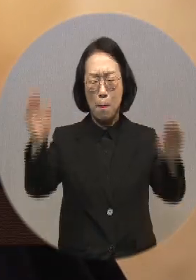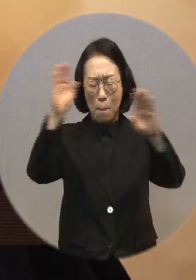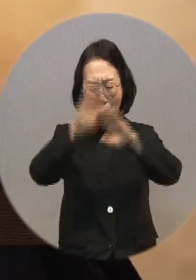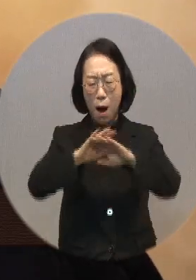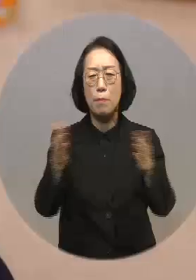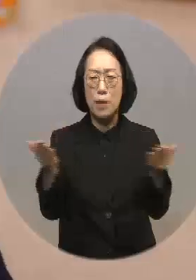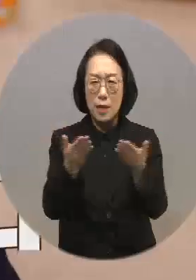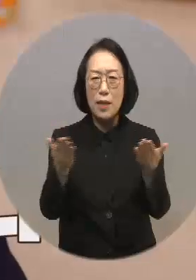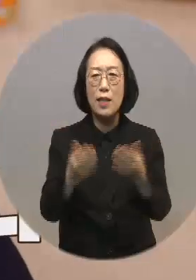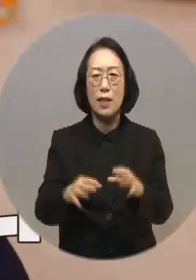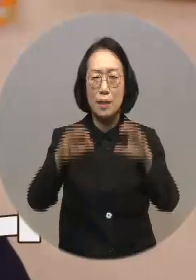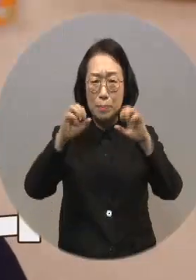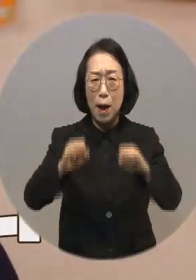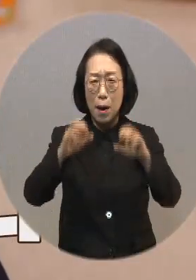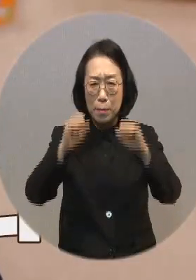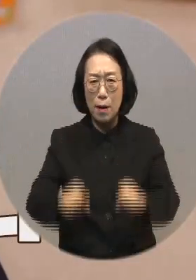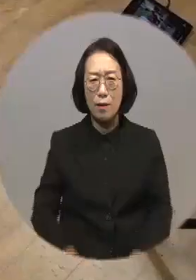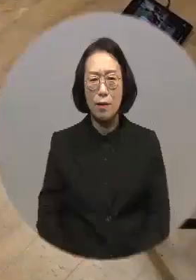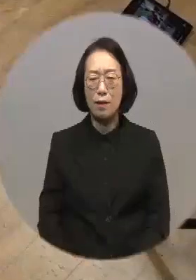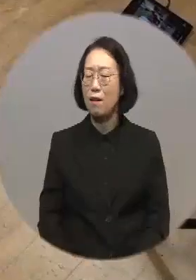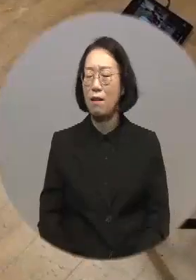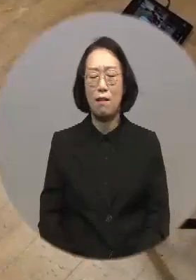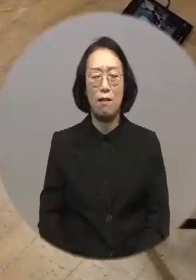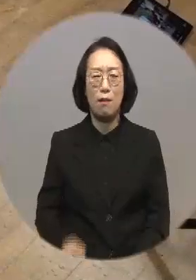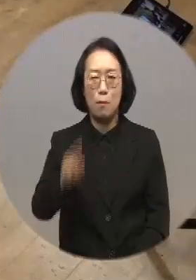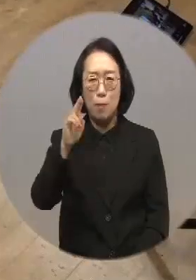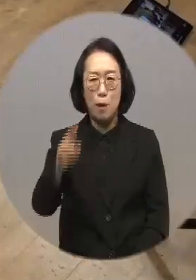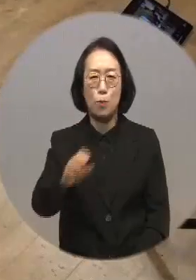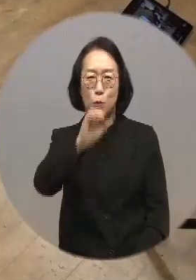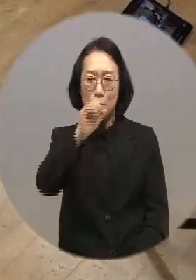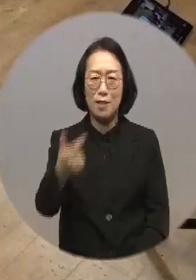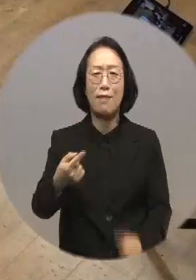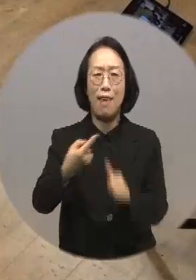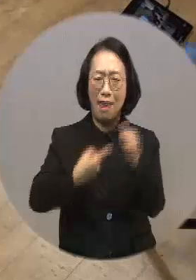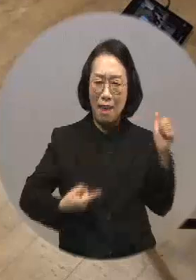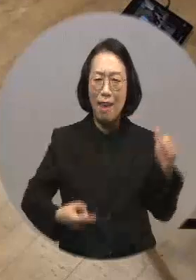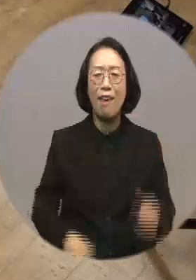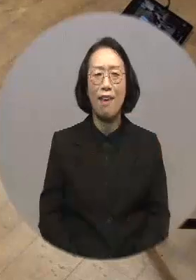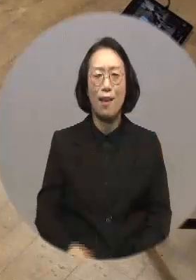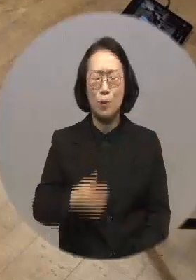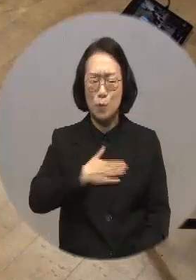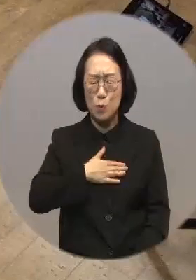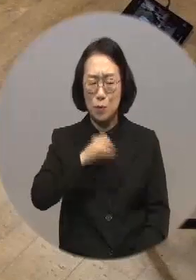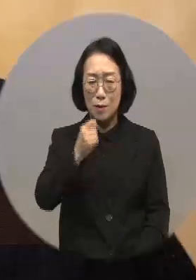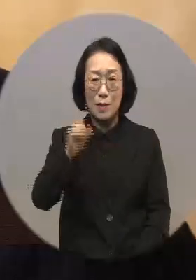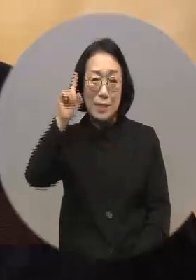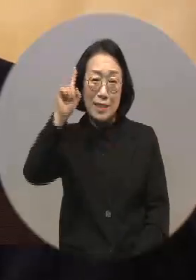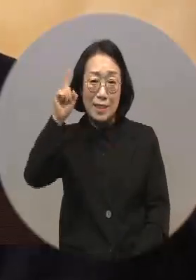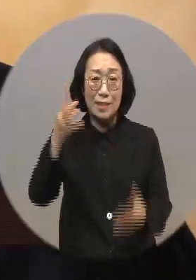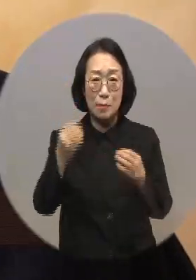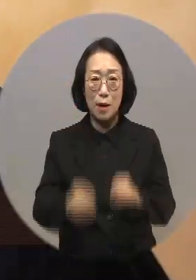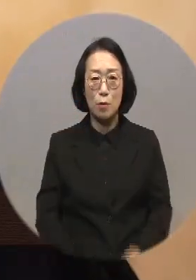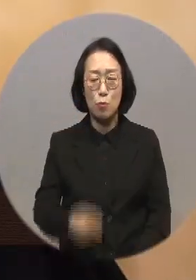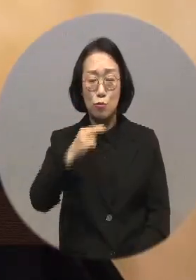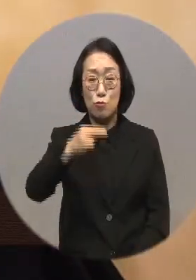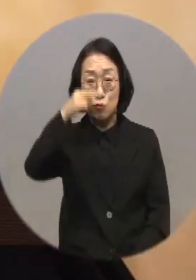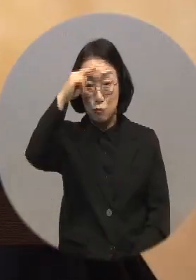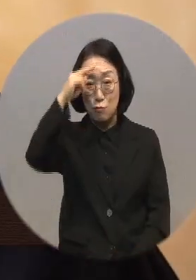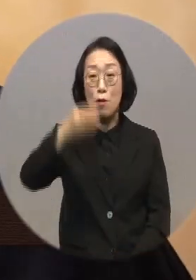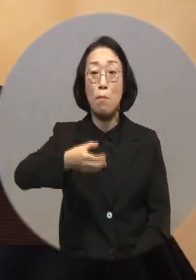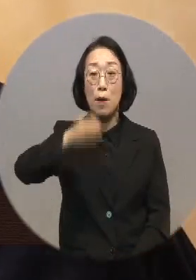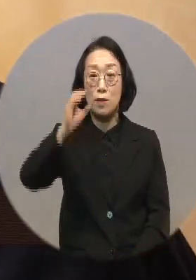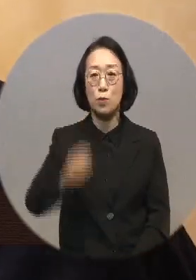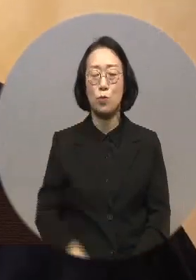하기 때문에 그 2급 발암물질입니다. 이제 또 스트레스를 많이 받으니까 또 이제 술도 한번 마셔야